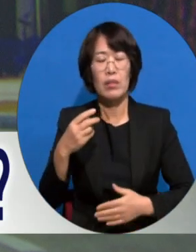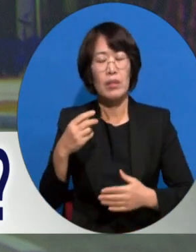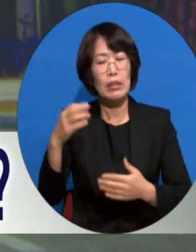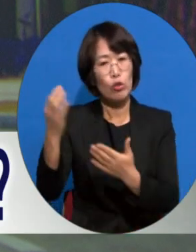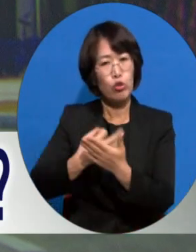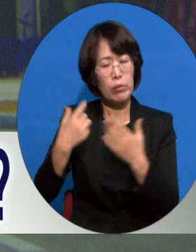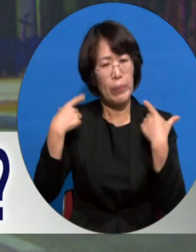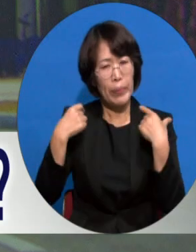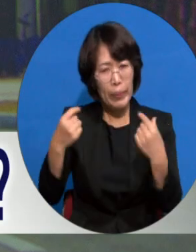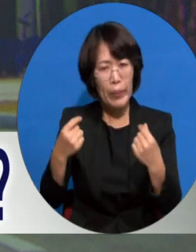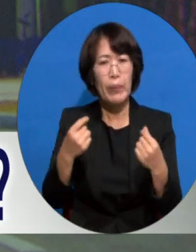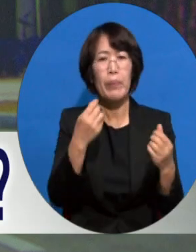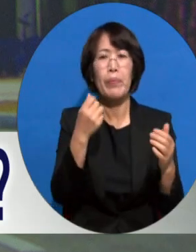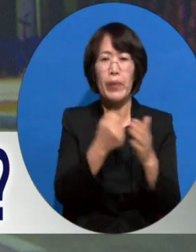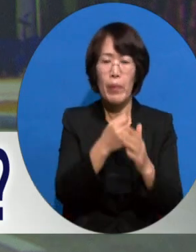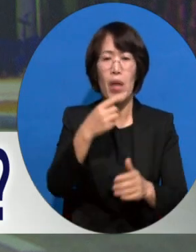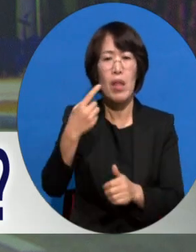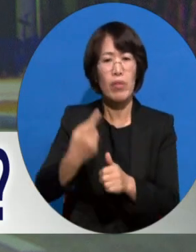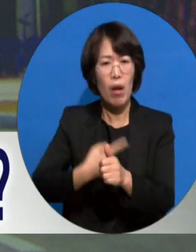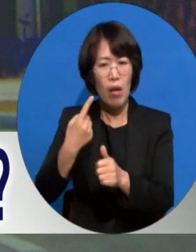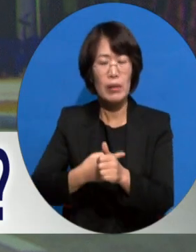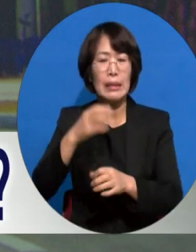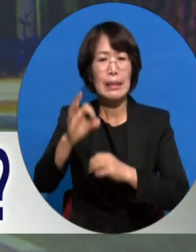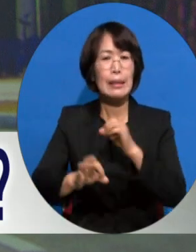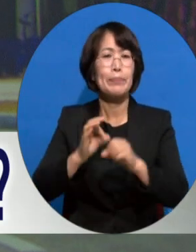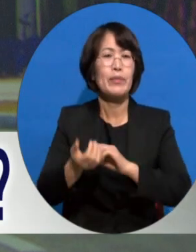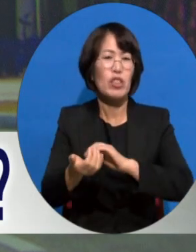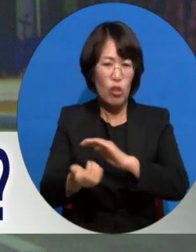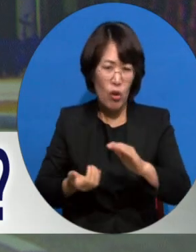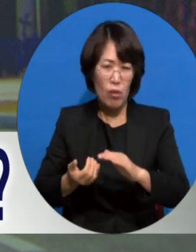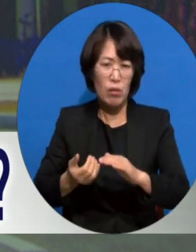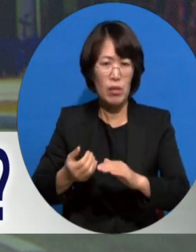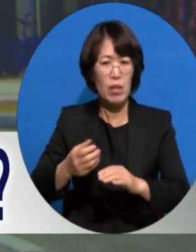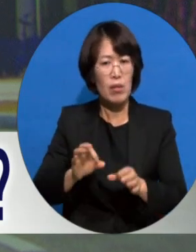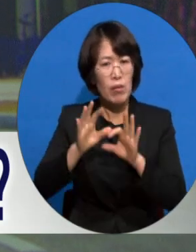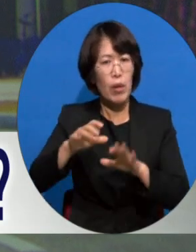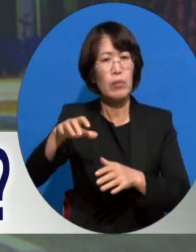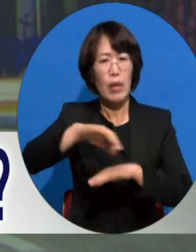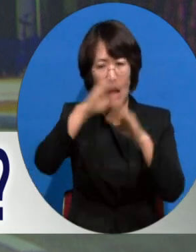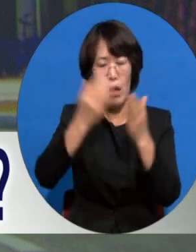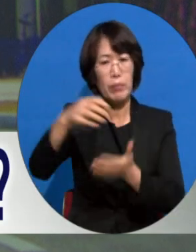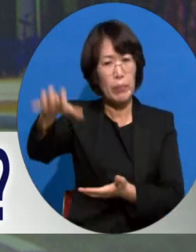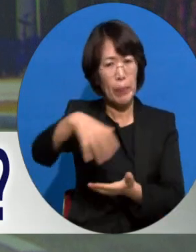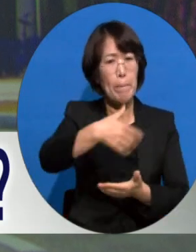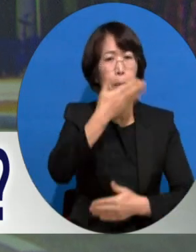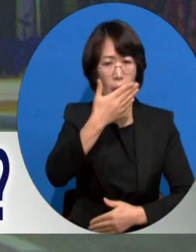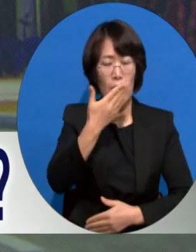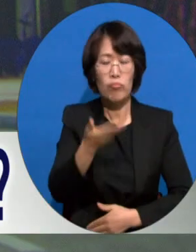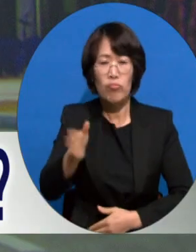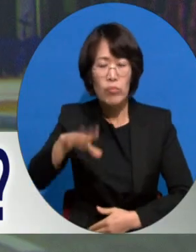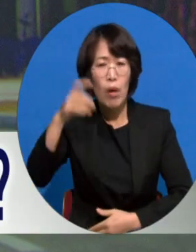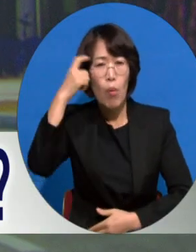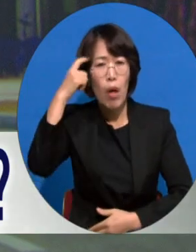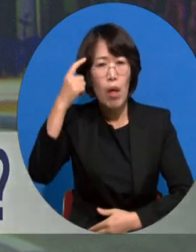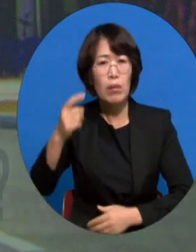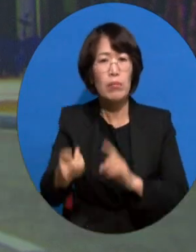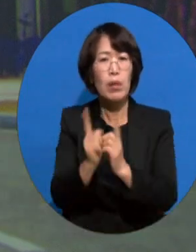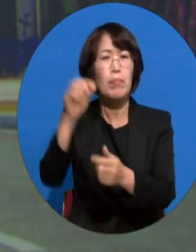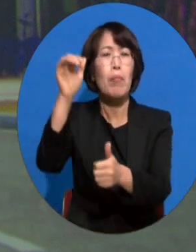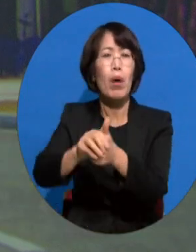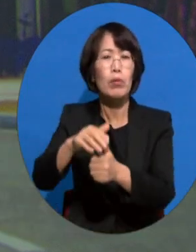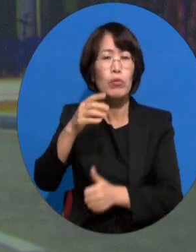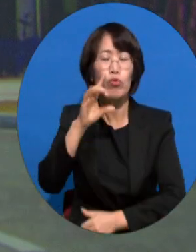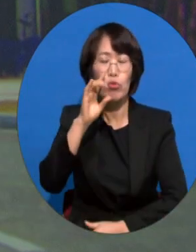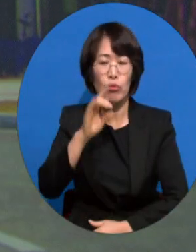수익도 보장돼 있어 10년 안에 사업비 회수가 가능한데 위탁 운영하는 이유가 궁금합니다.